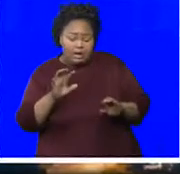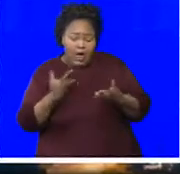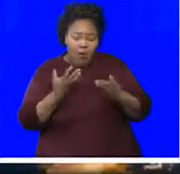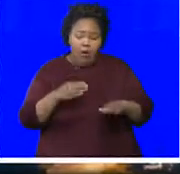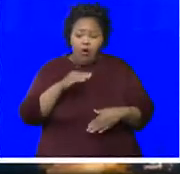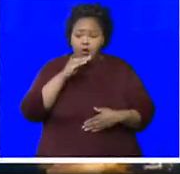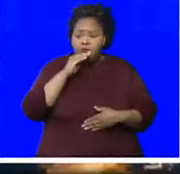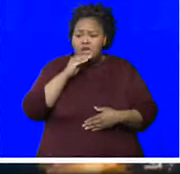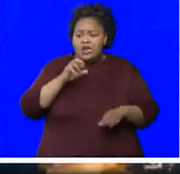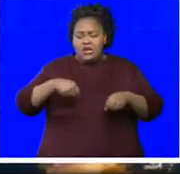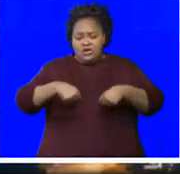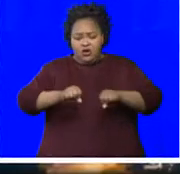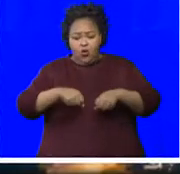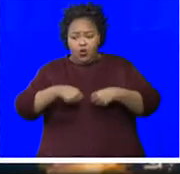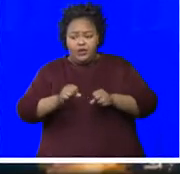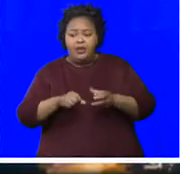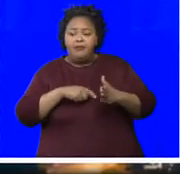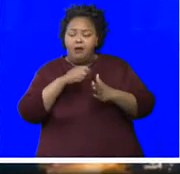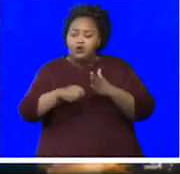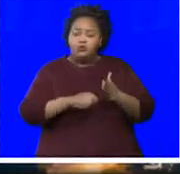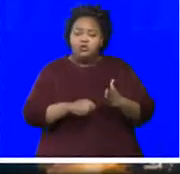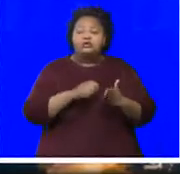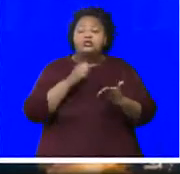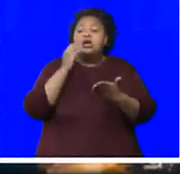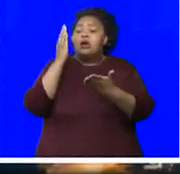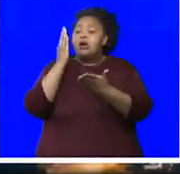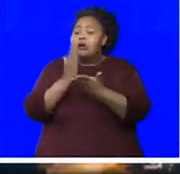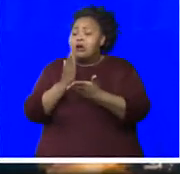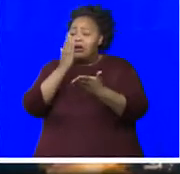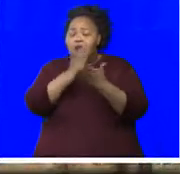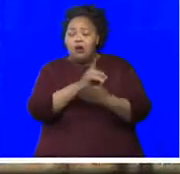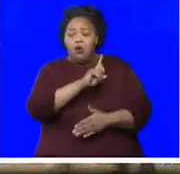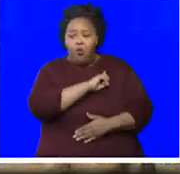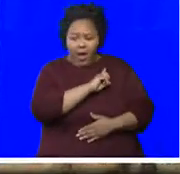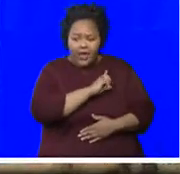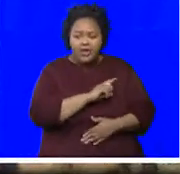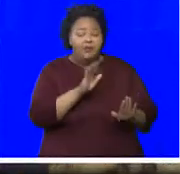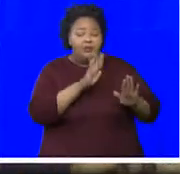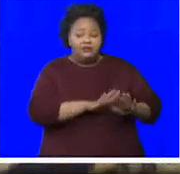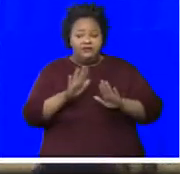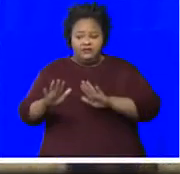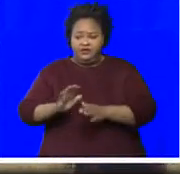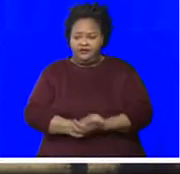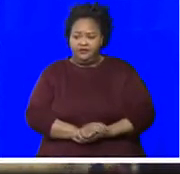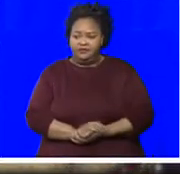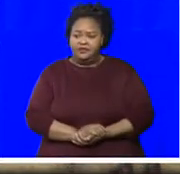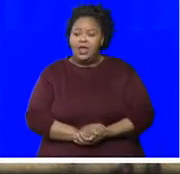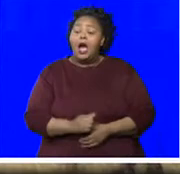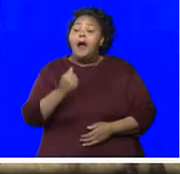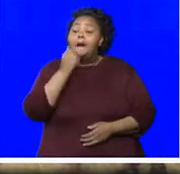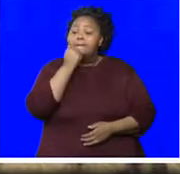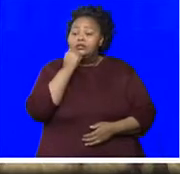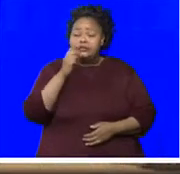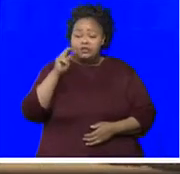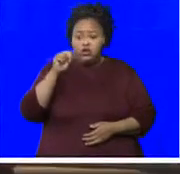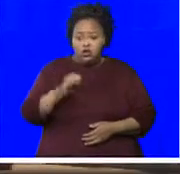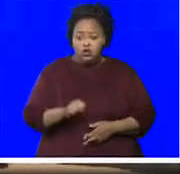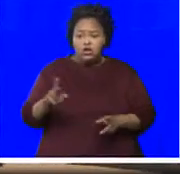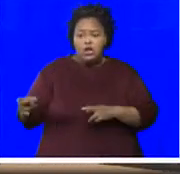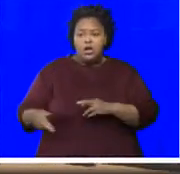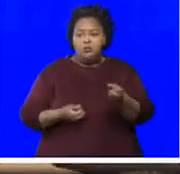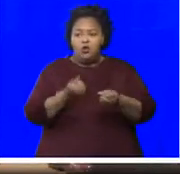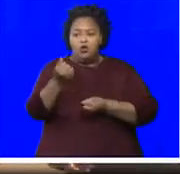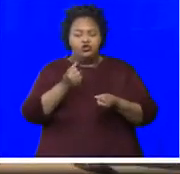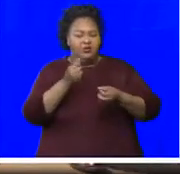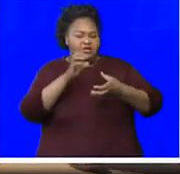imisebenti yenkundla ime ngoba bese ngingasafikeki enkundleni. Umgwaqo loya enkundleni yasemanzini North bese usesimeni